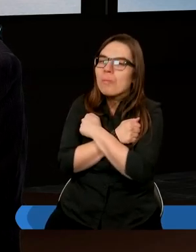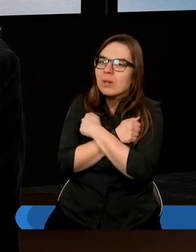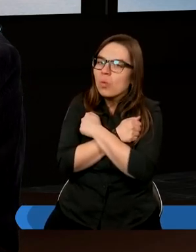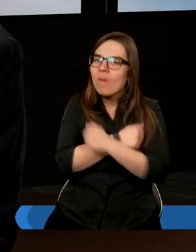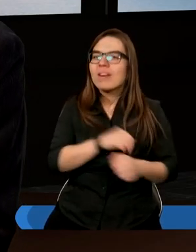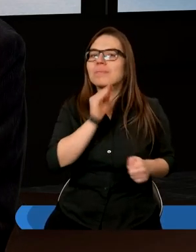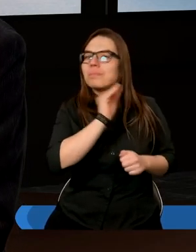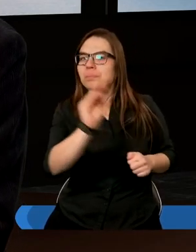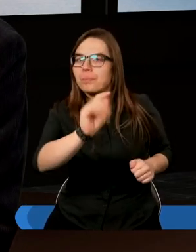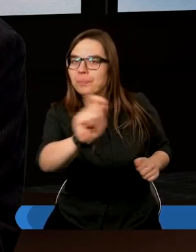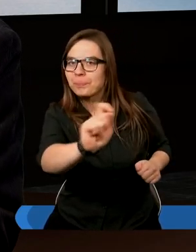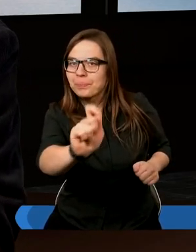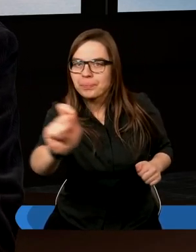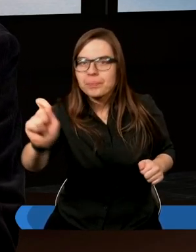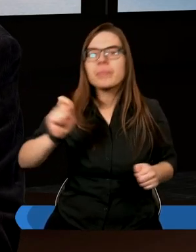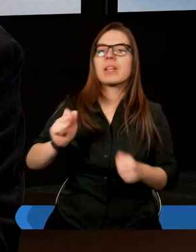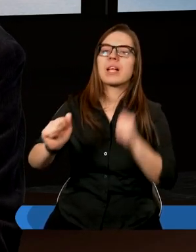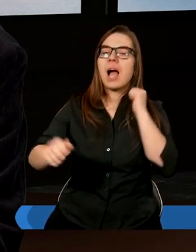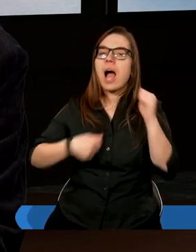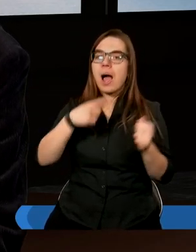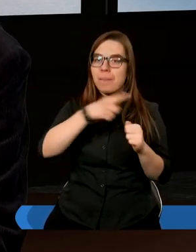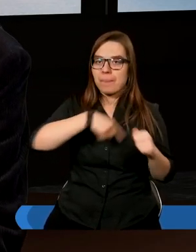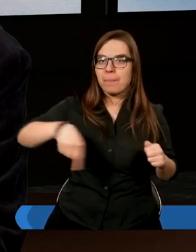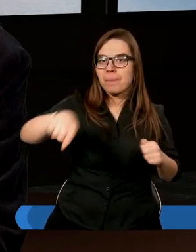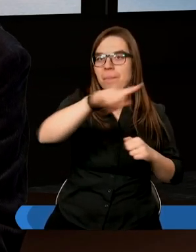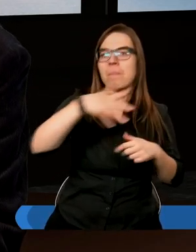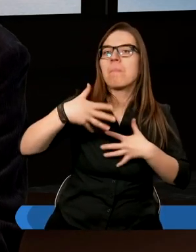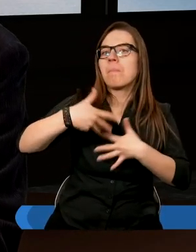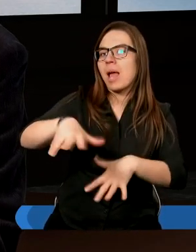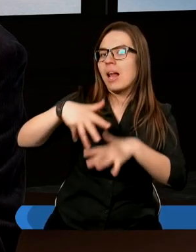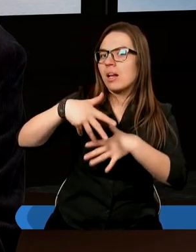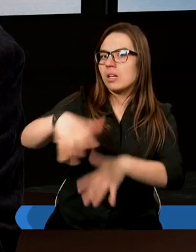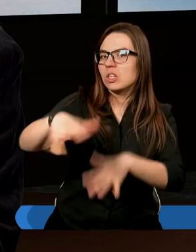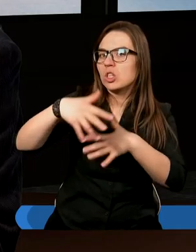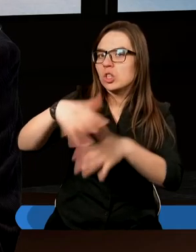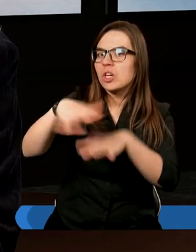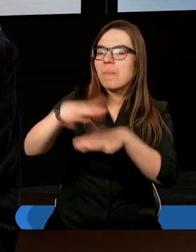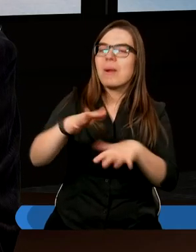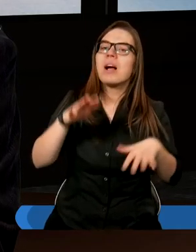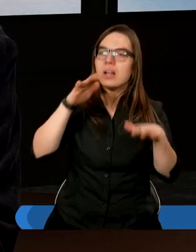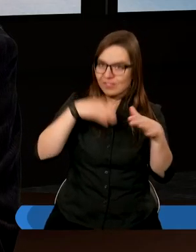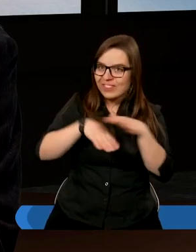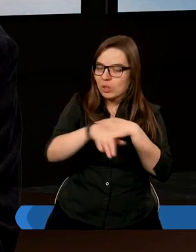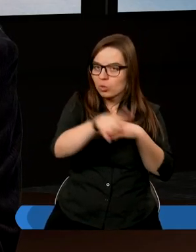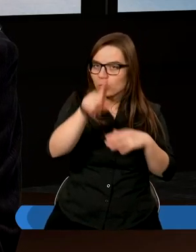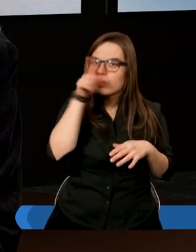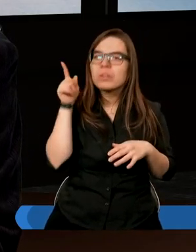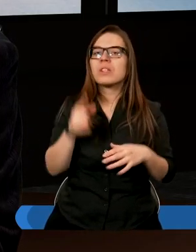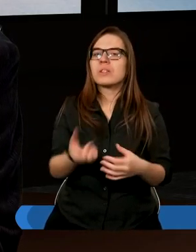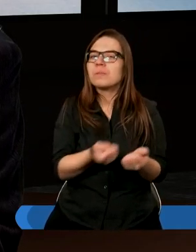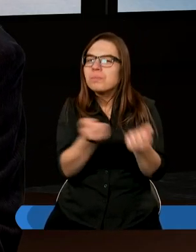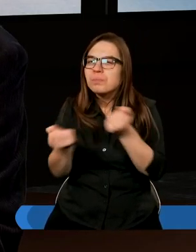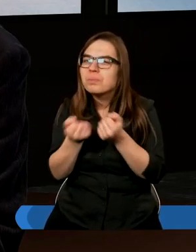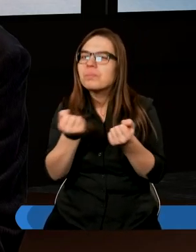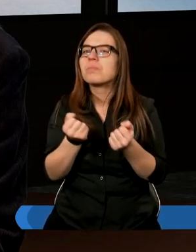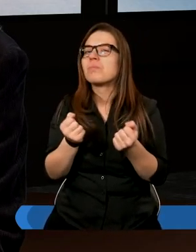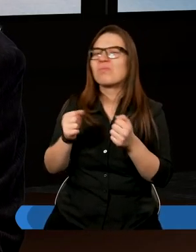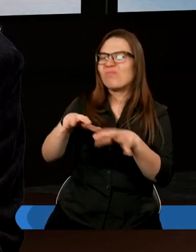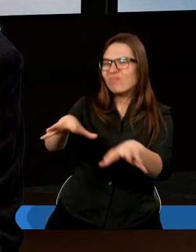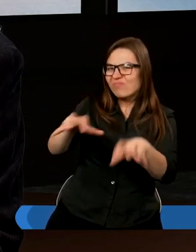napominam was, abyście jako pielgrzymi i wychodźcy wstrzymywali się od